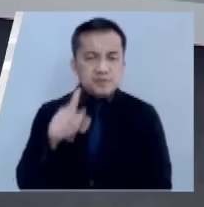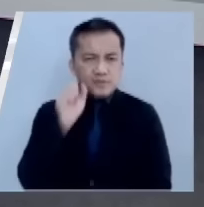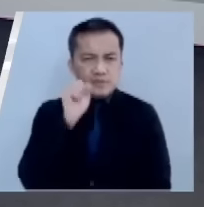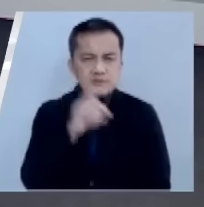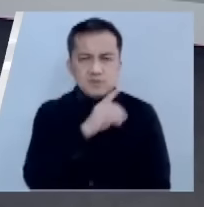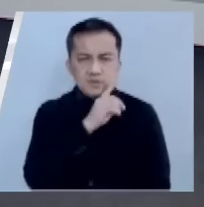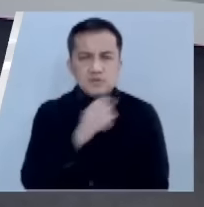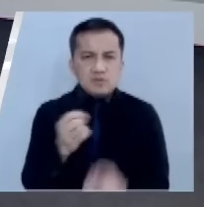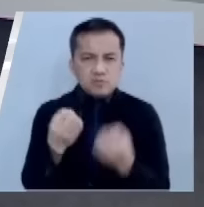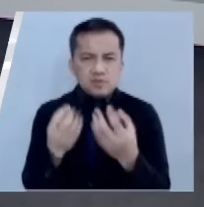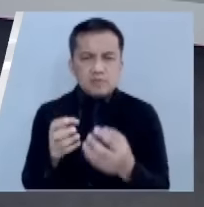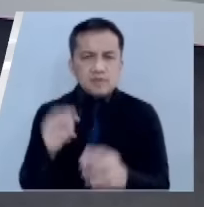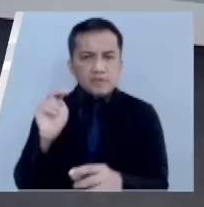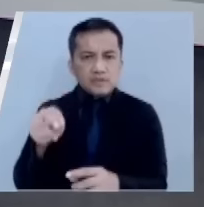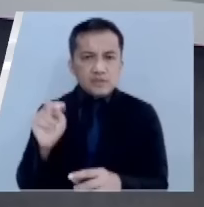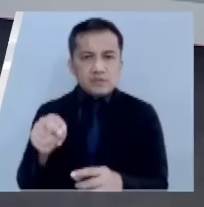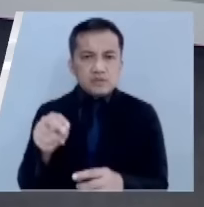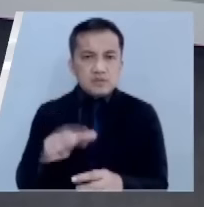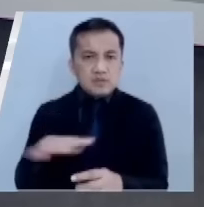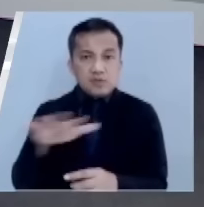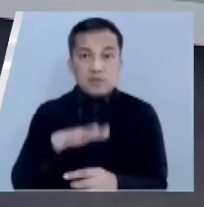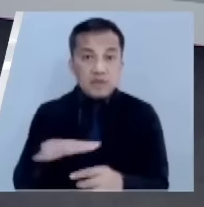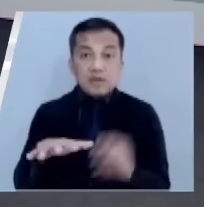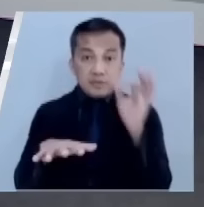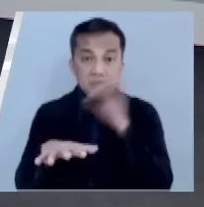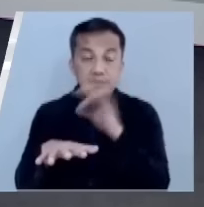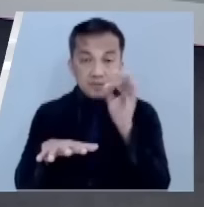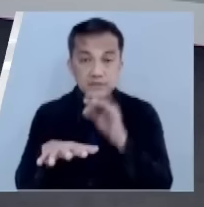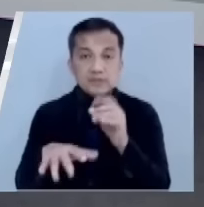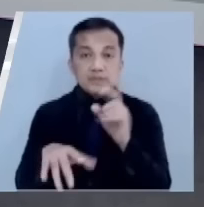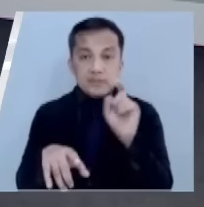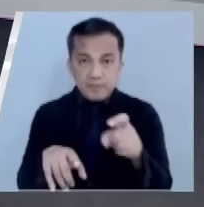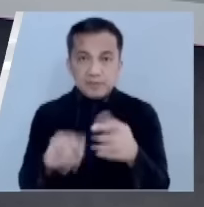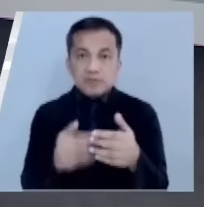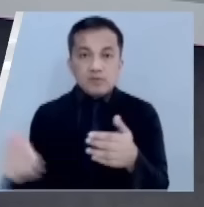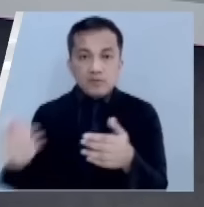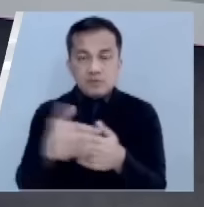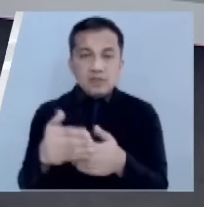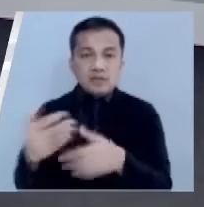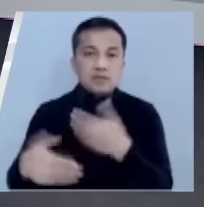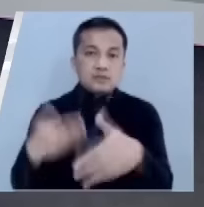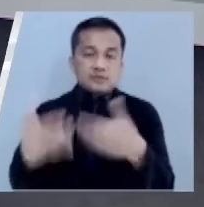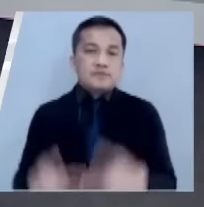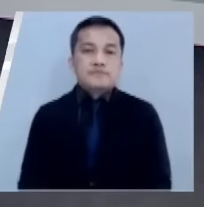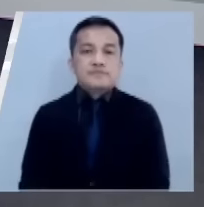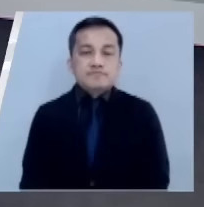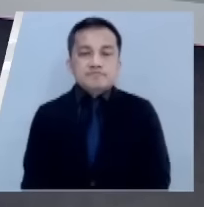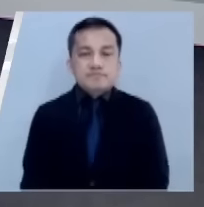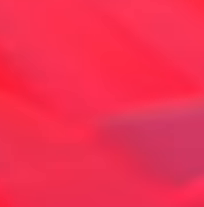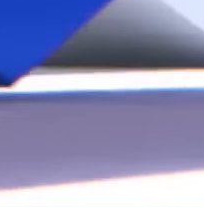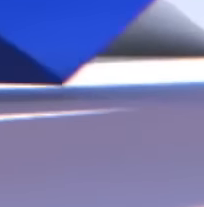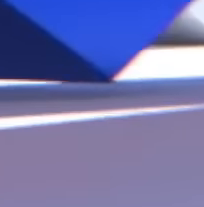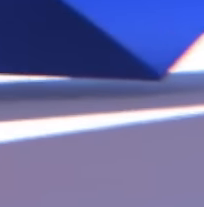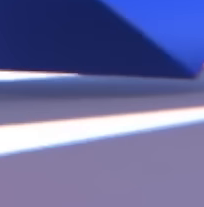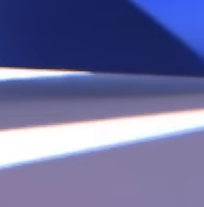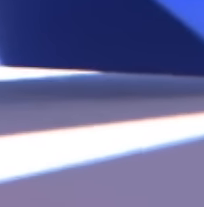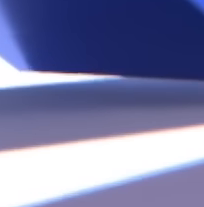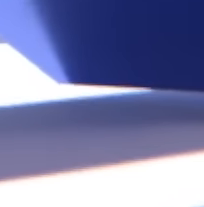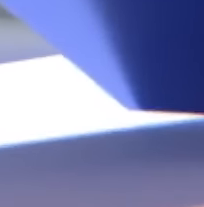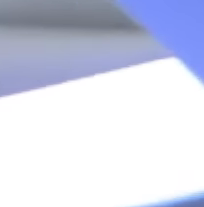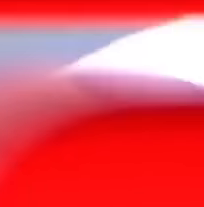nilang pangangailangan ang mga Pilipino na dapat maunang asikasuhin. At nakatutok si Marisol